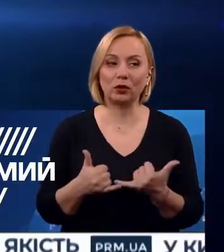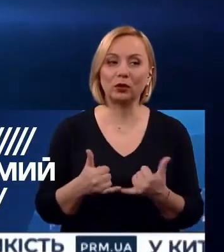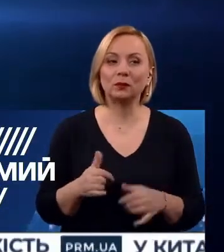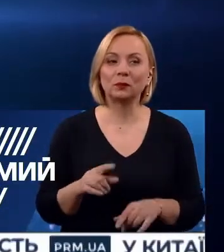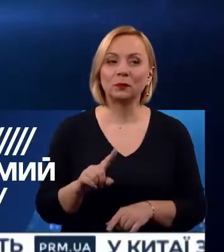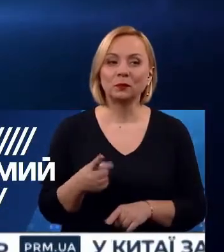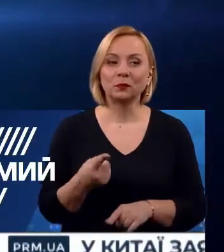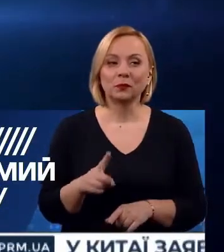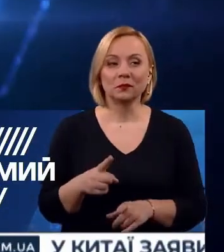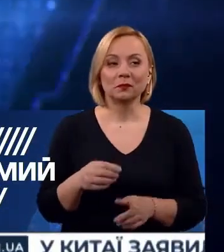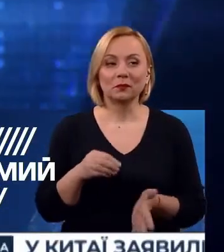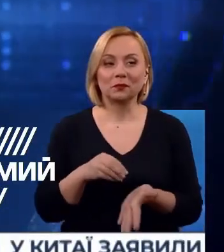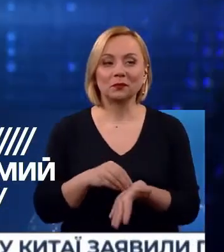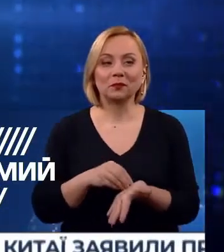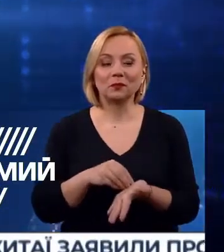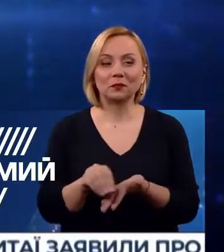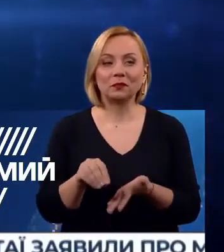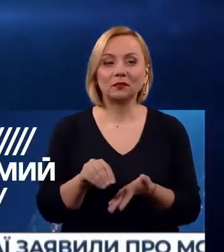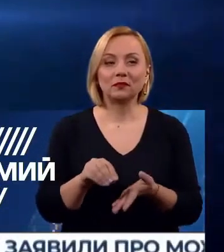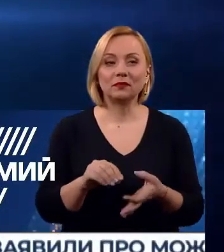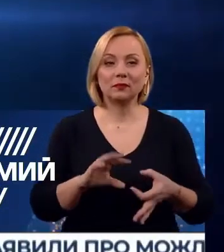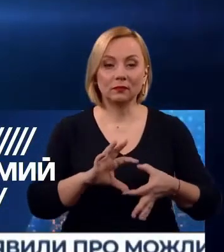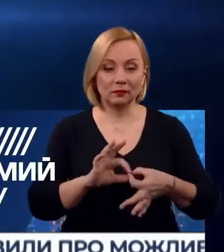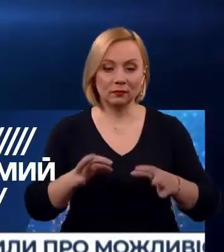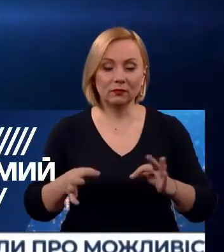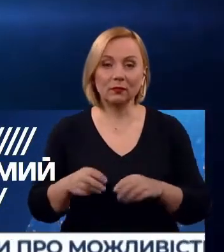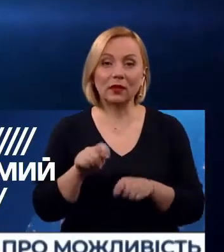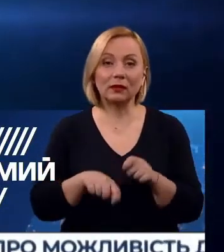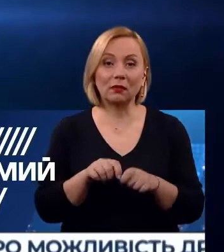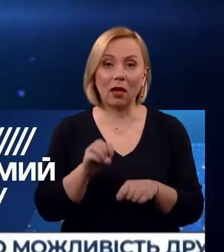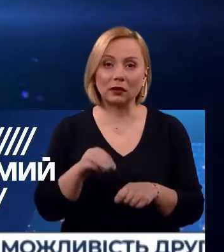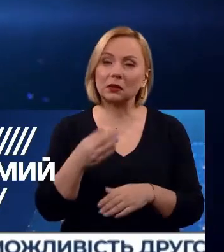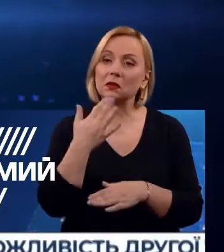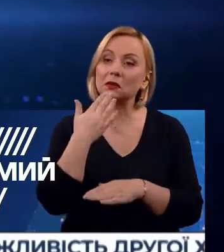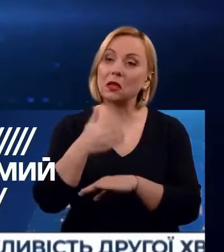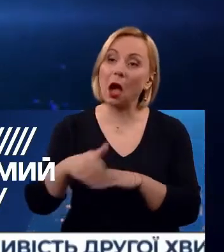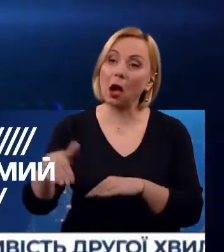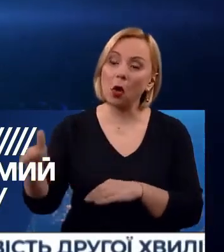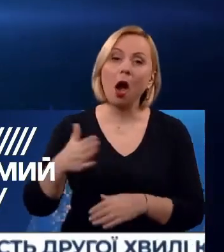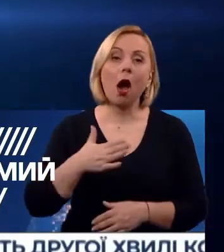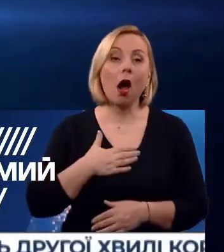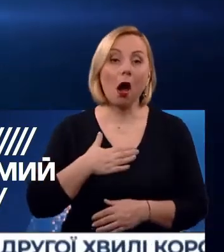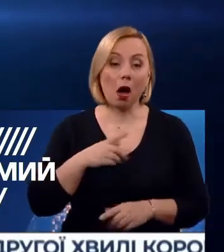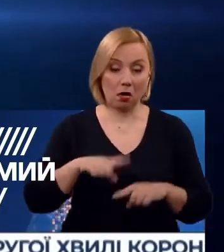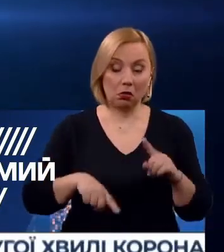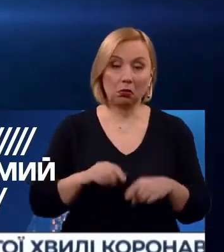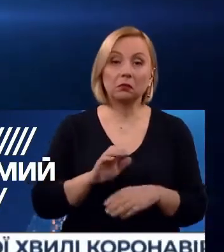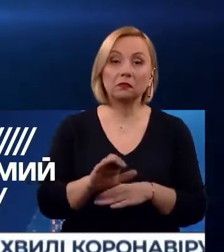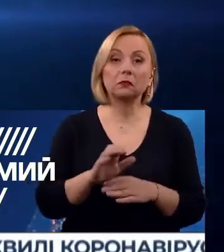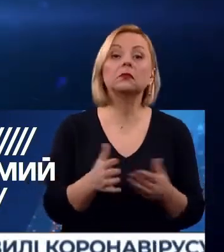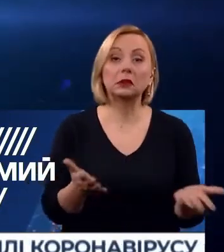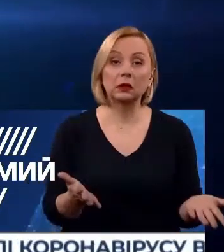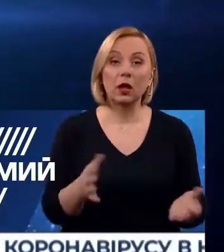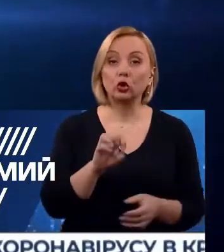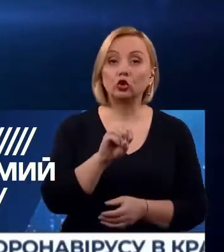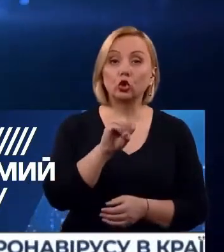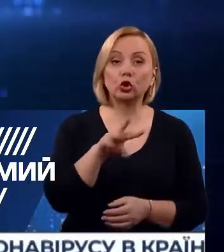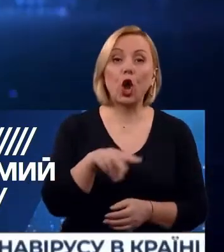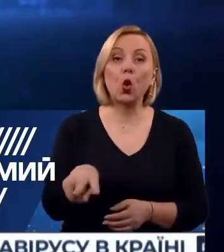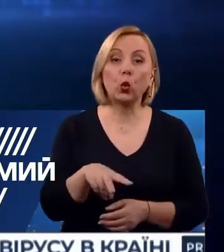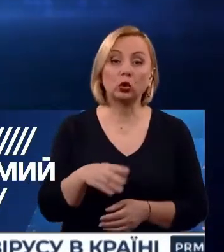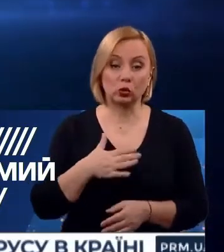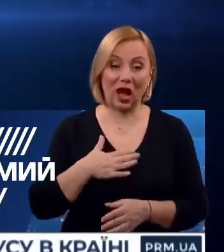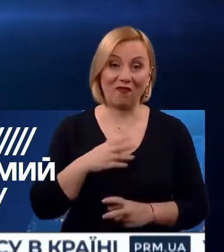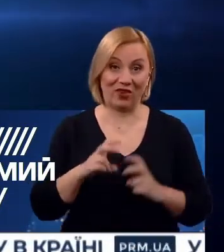закуповуємо полімеразно-ланцюгові тести за кордоном, а не розвиваємо національних виробників? Ще в 14 лютого був національний виробник,